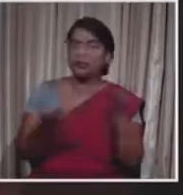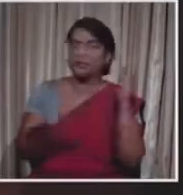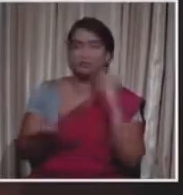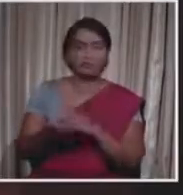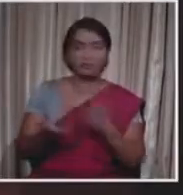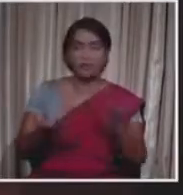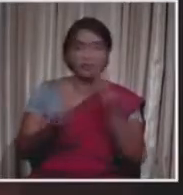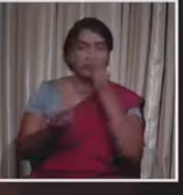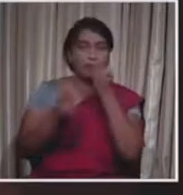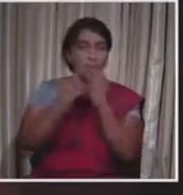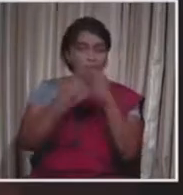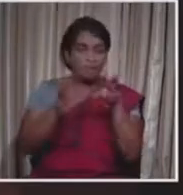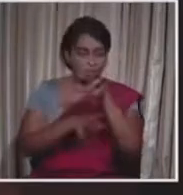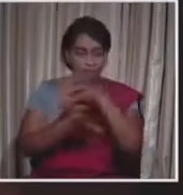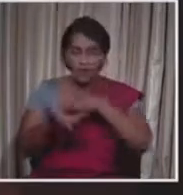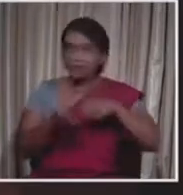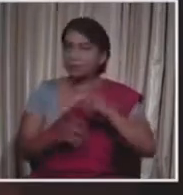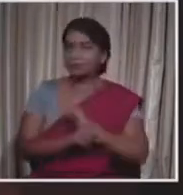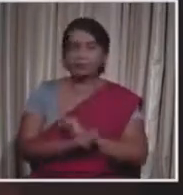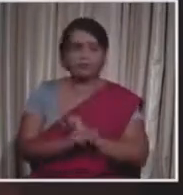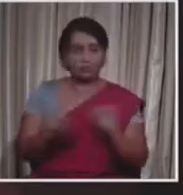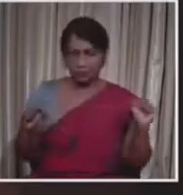ආහාර විවිධාංගීකරණයක් නැහැ